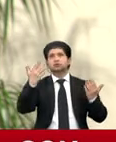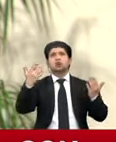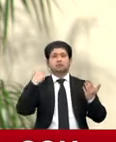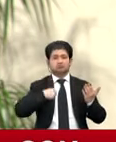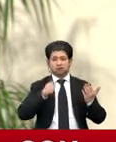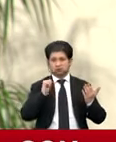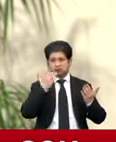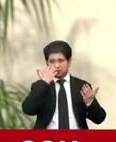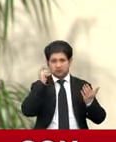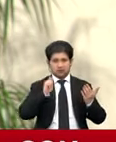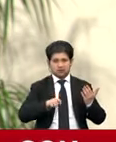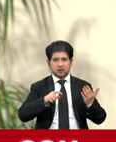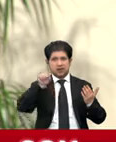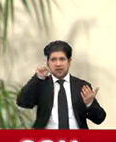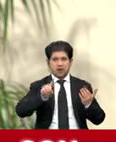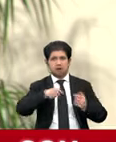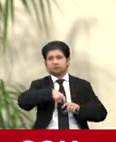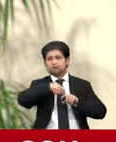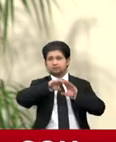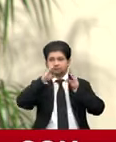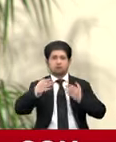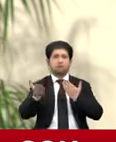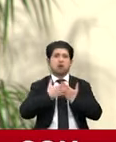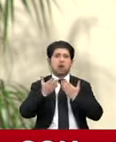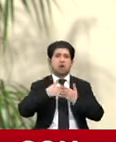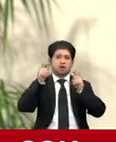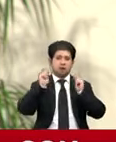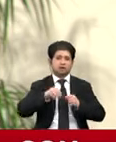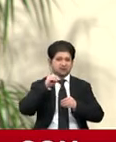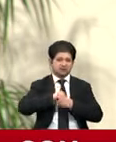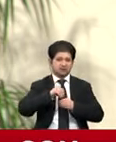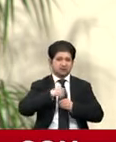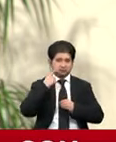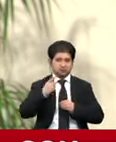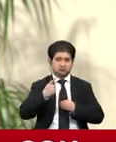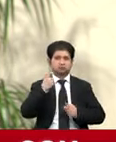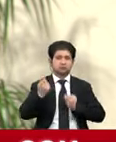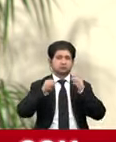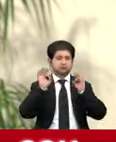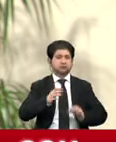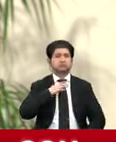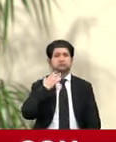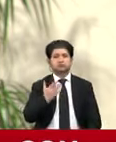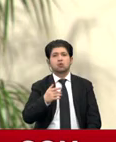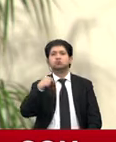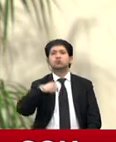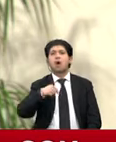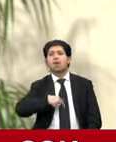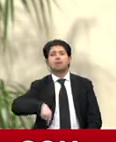pazartesi günü de ilk konteynerları Maraş'ta yapmak üzere harekete